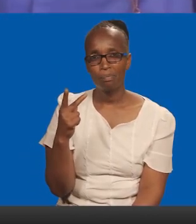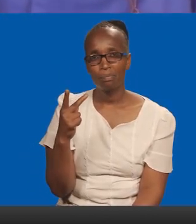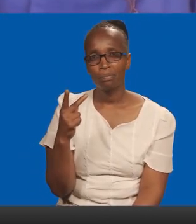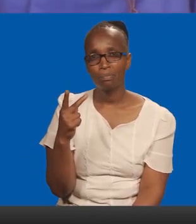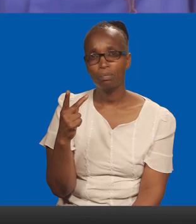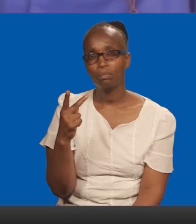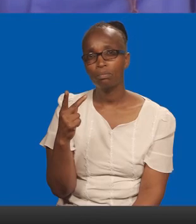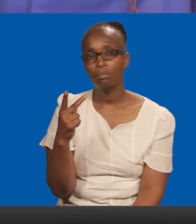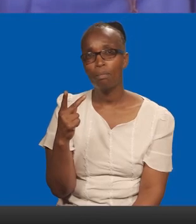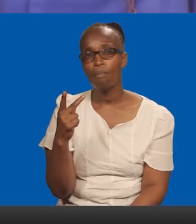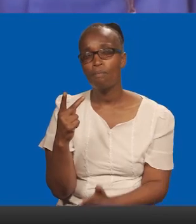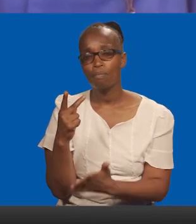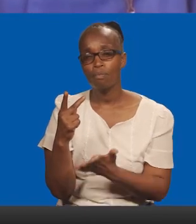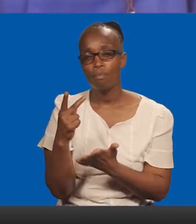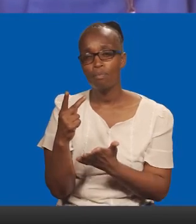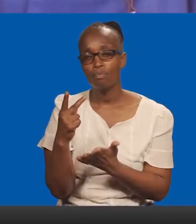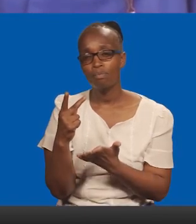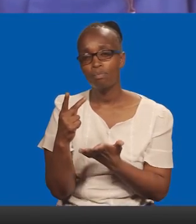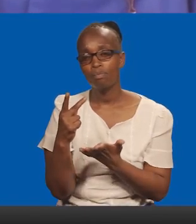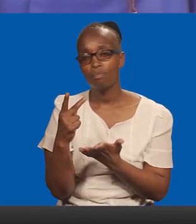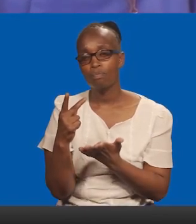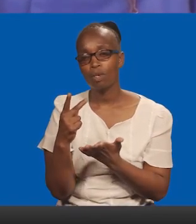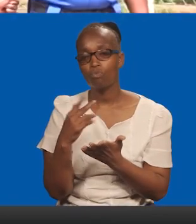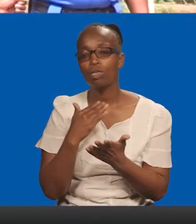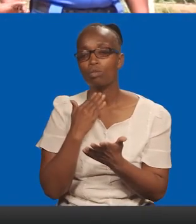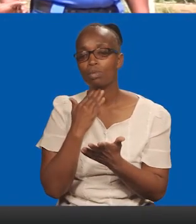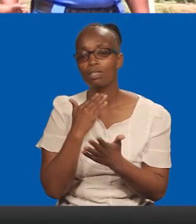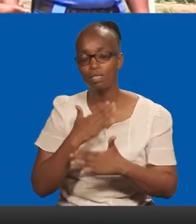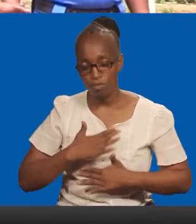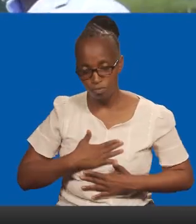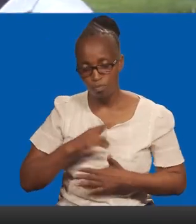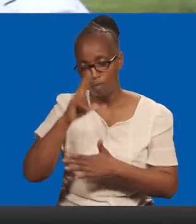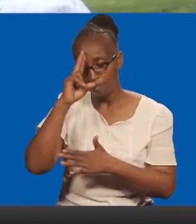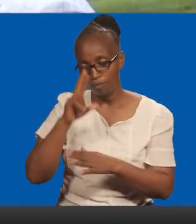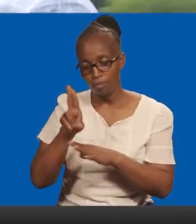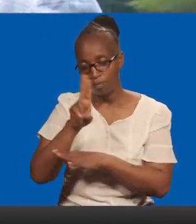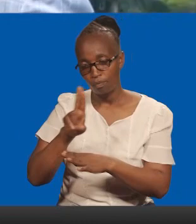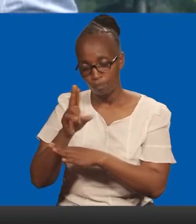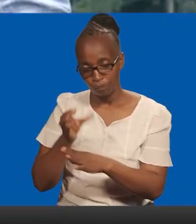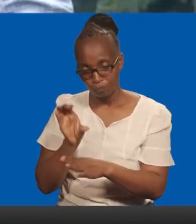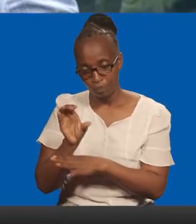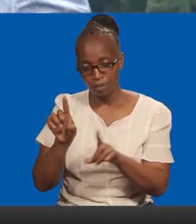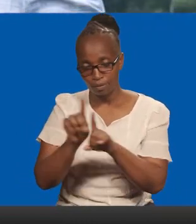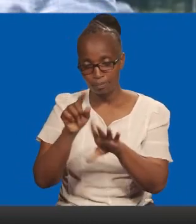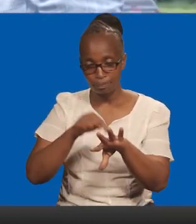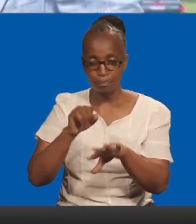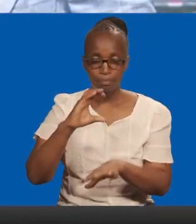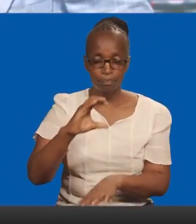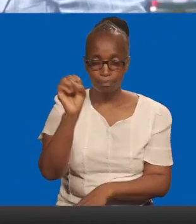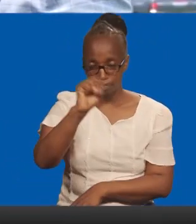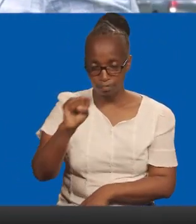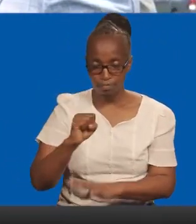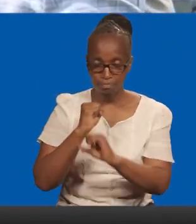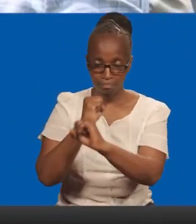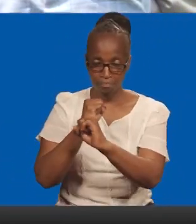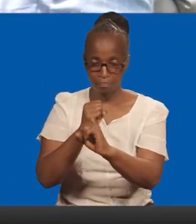officers to use force. Huku hayo ya kijiri, Waziri Kindiki ameongeza kuwa